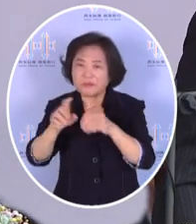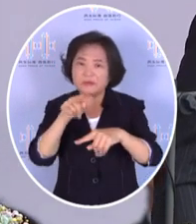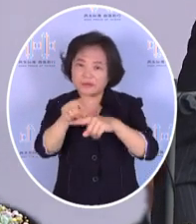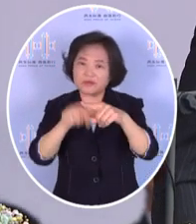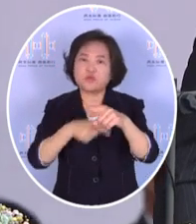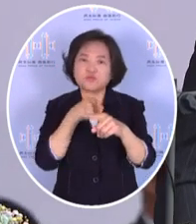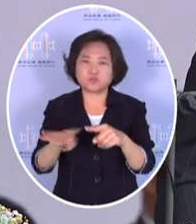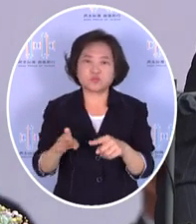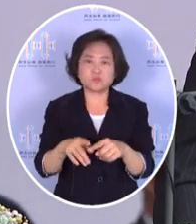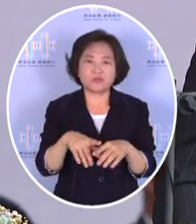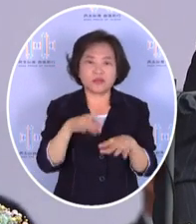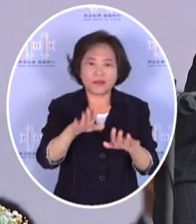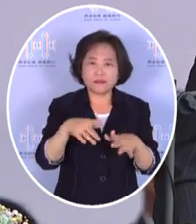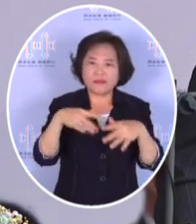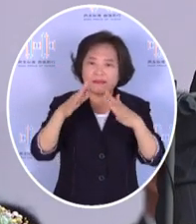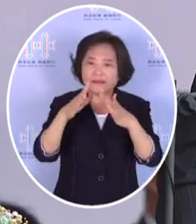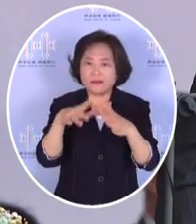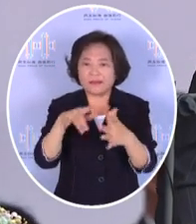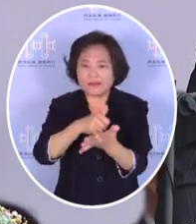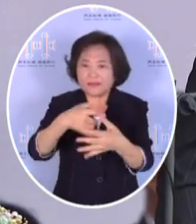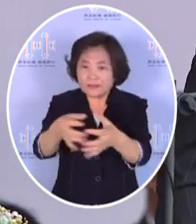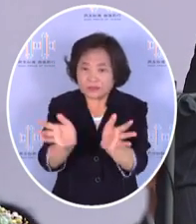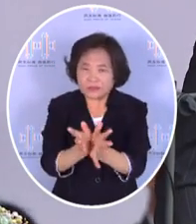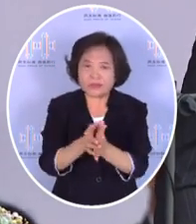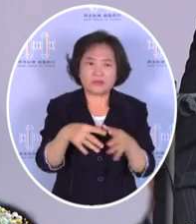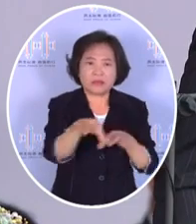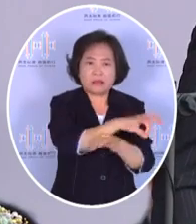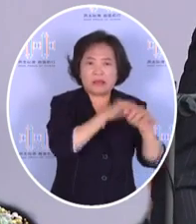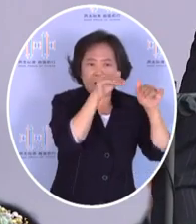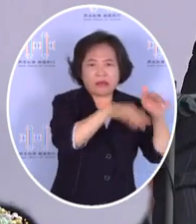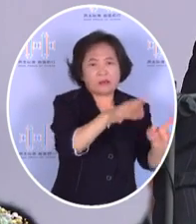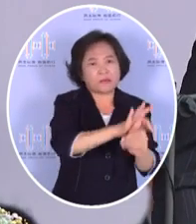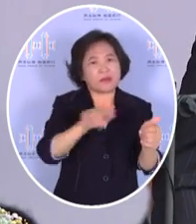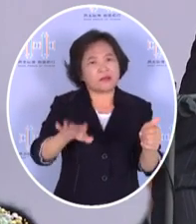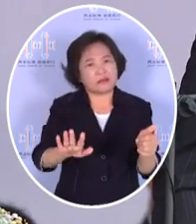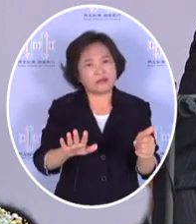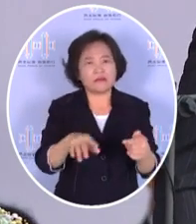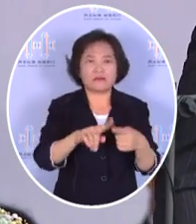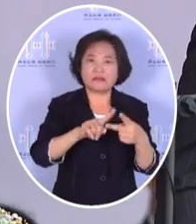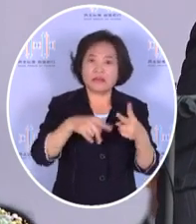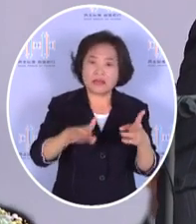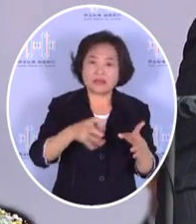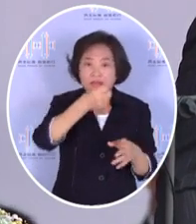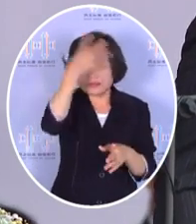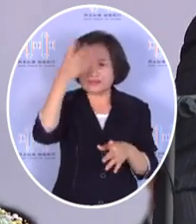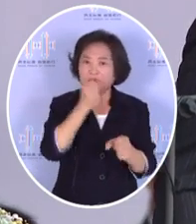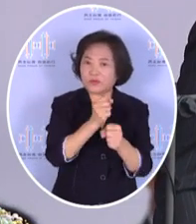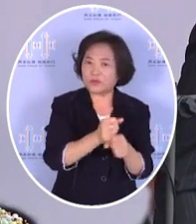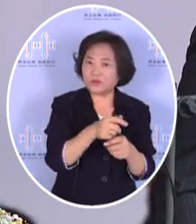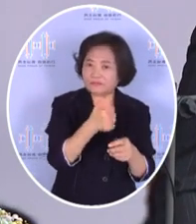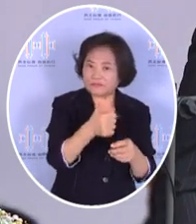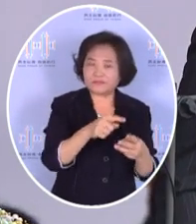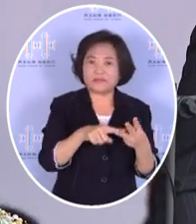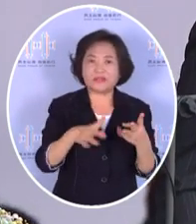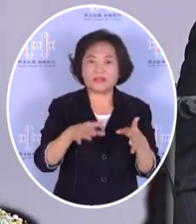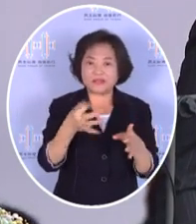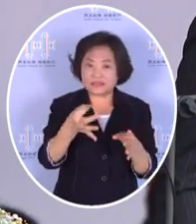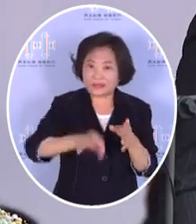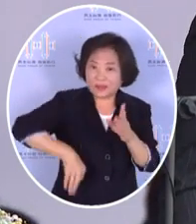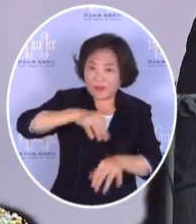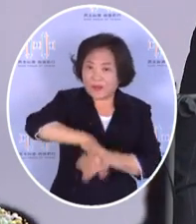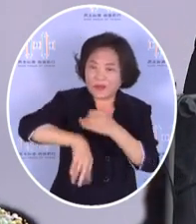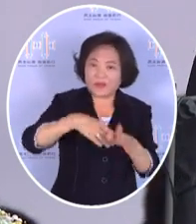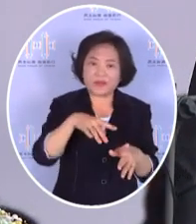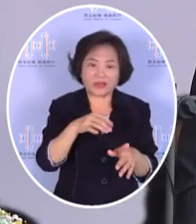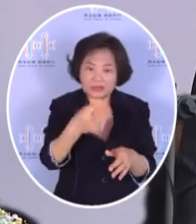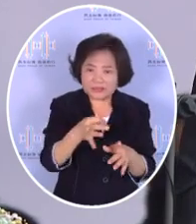型而受冲击的弱势族群，加强促进青年就业，引导资金进入最有